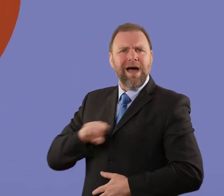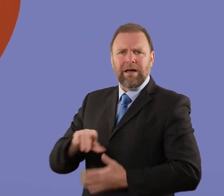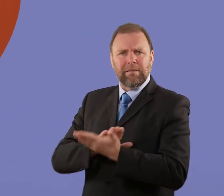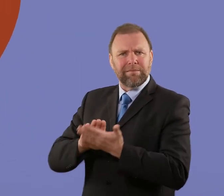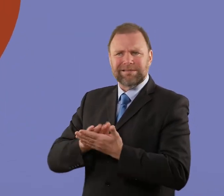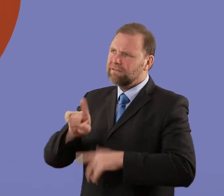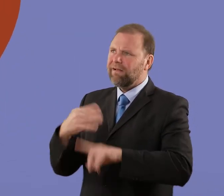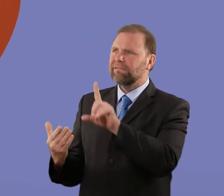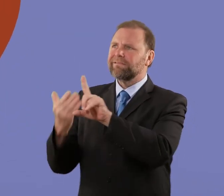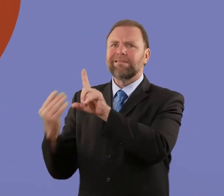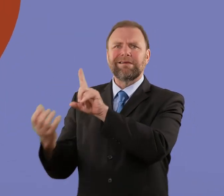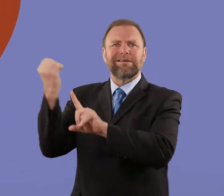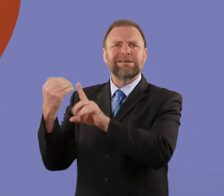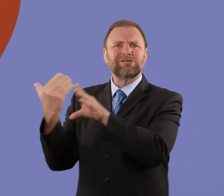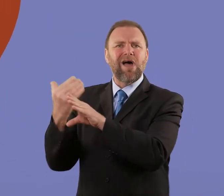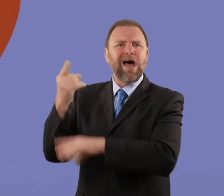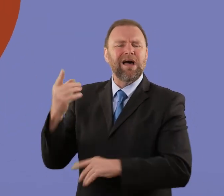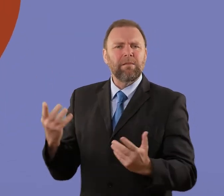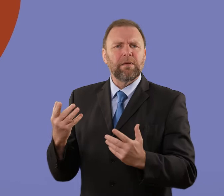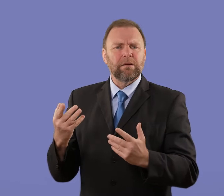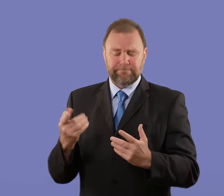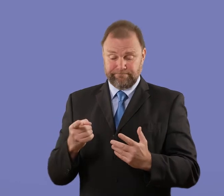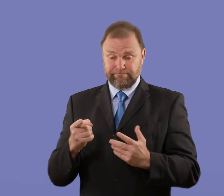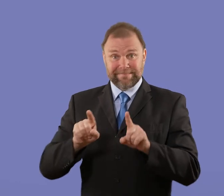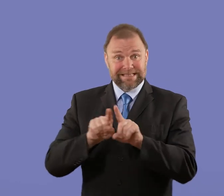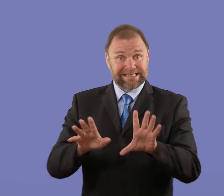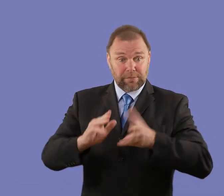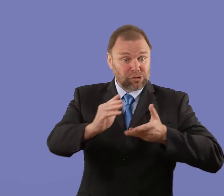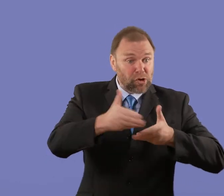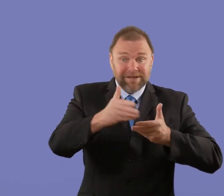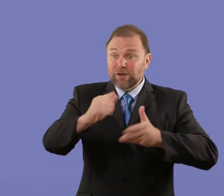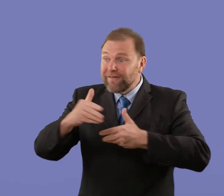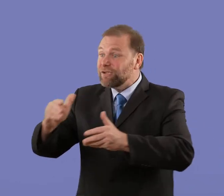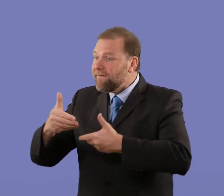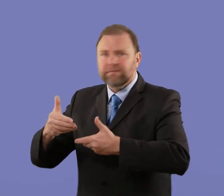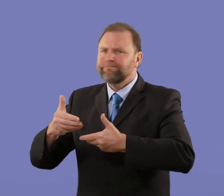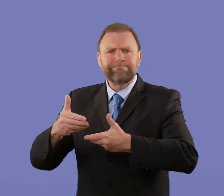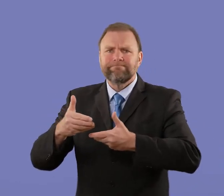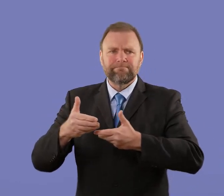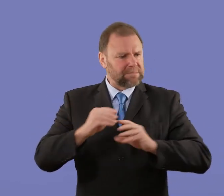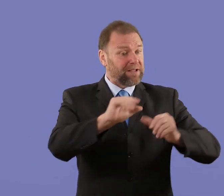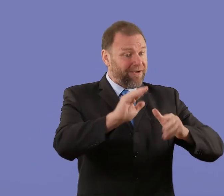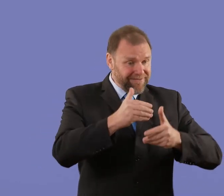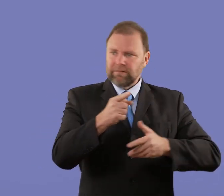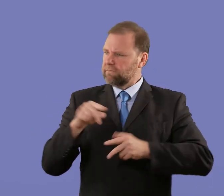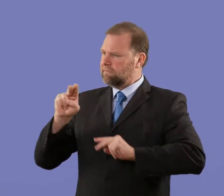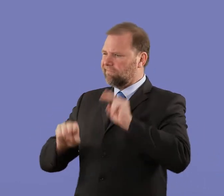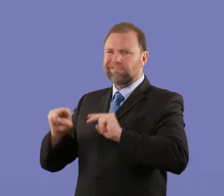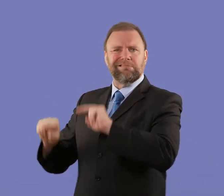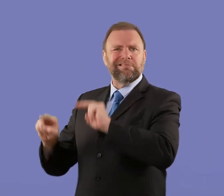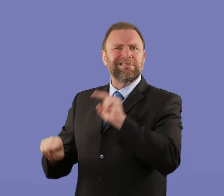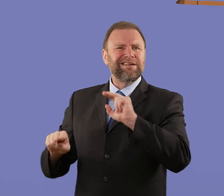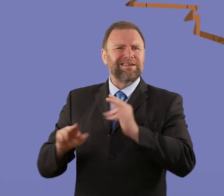cael gwasanaethau a chyfleoedd i wella eu llesiant neu deimlo eu bod wedi cynnwys ac yn ddiogel yn eu cymuned. Dylem